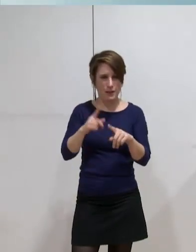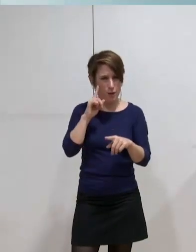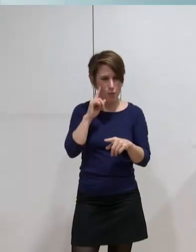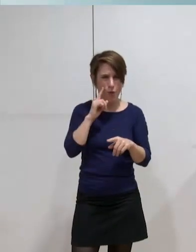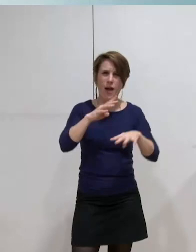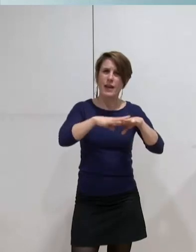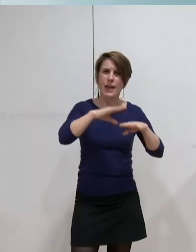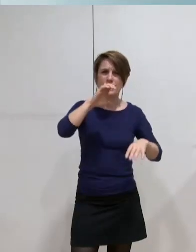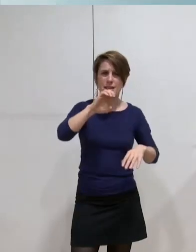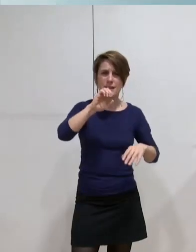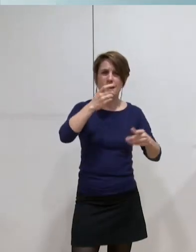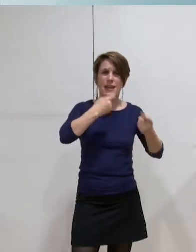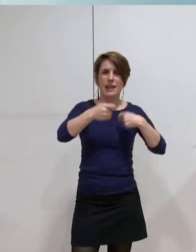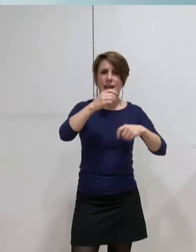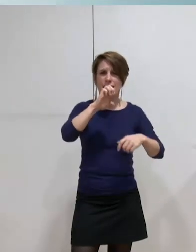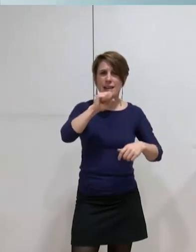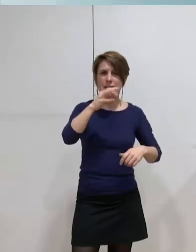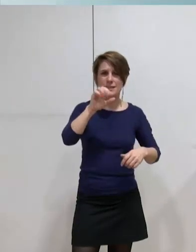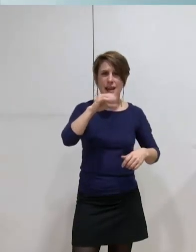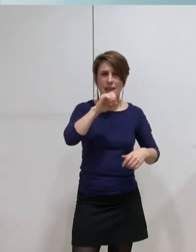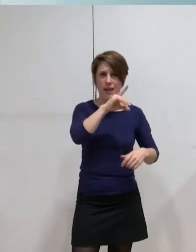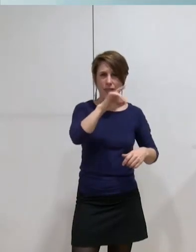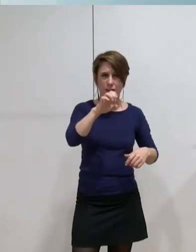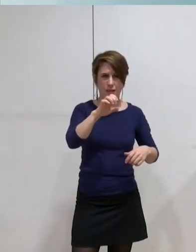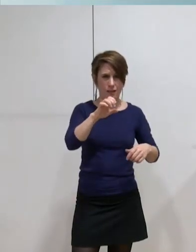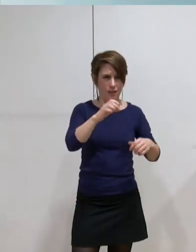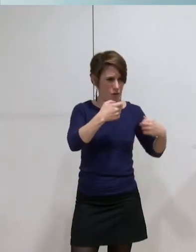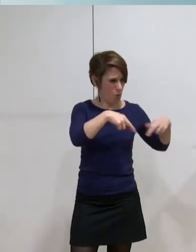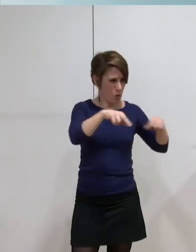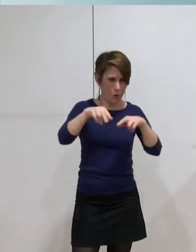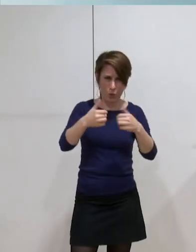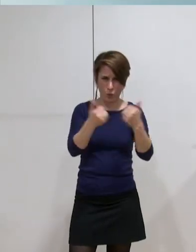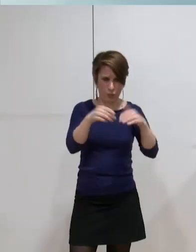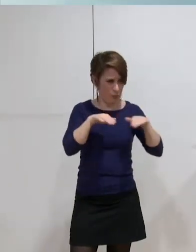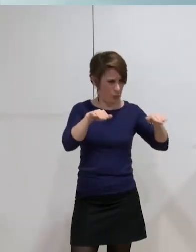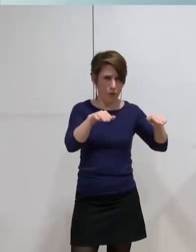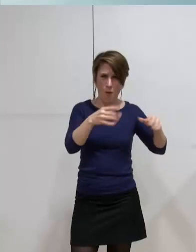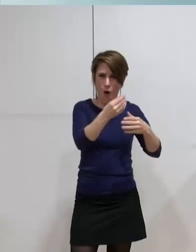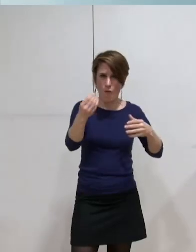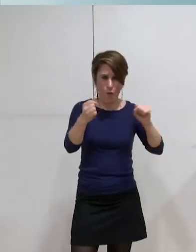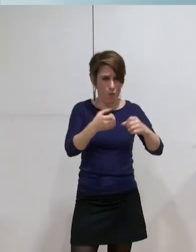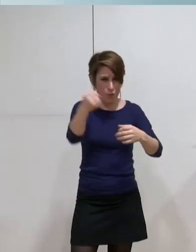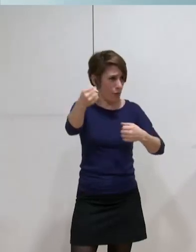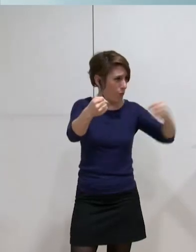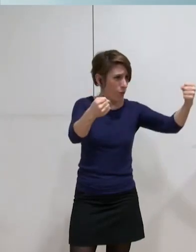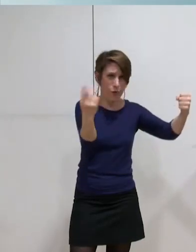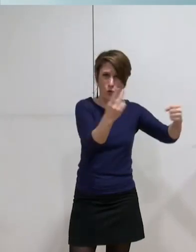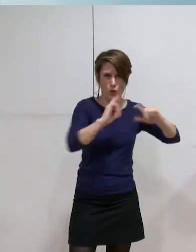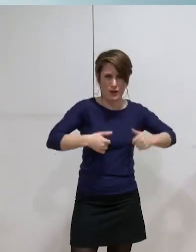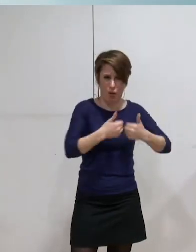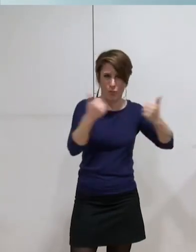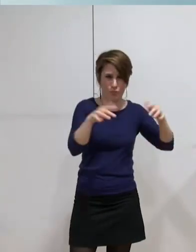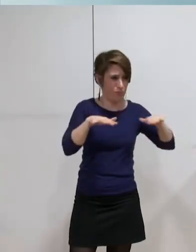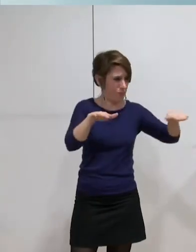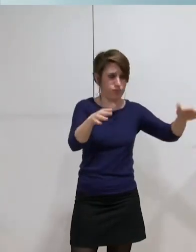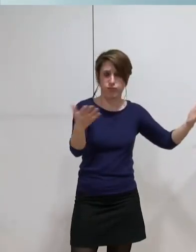l'estacade il y a deux parcours différents et ce qu'on en souhaite faire c'est essayer de par la